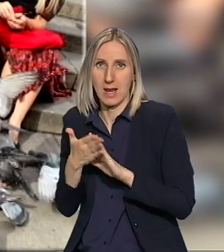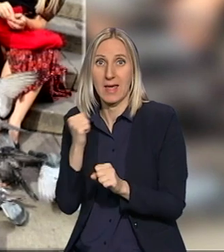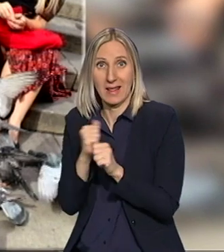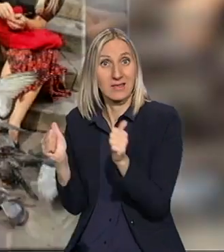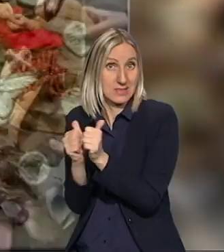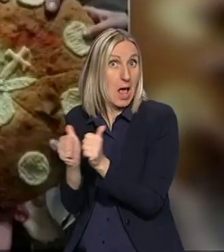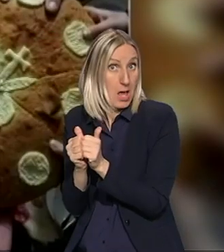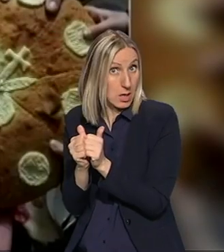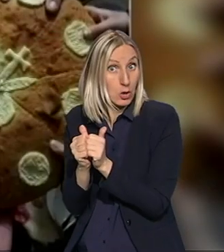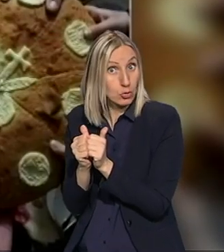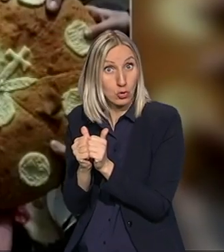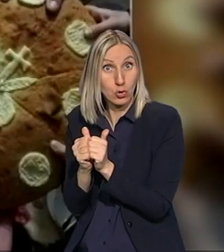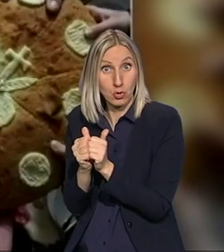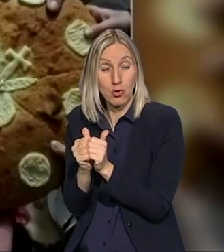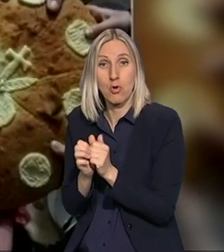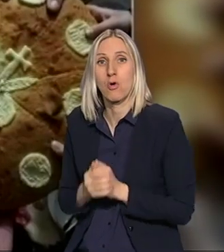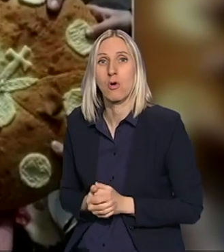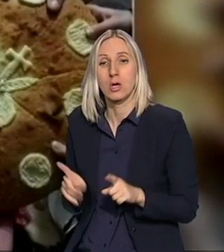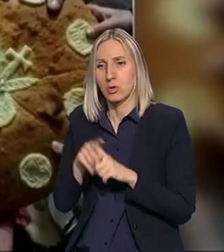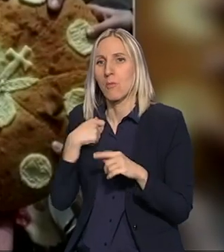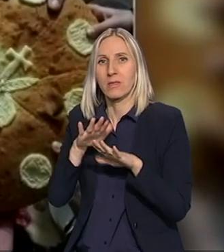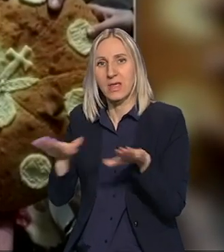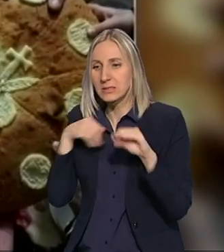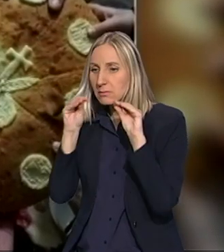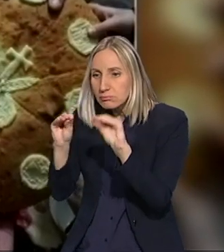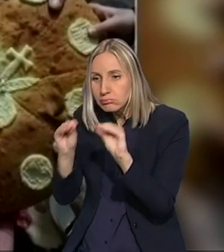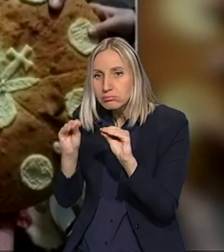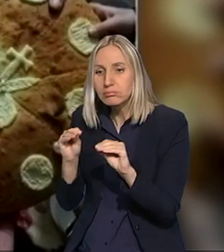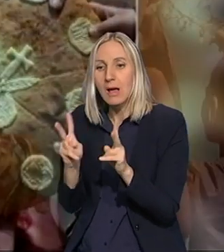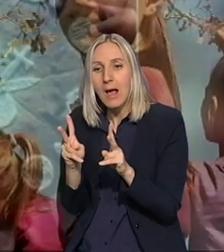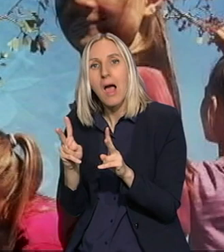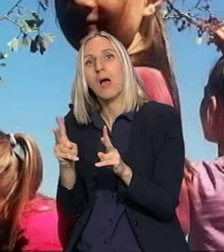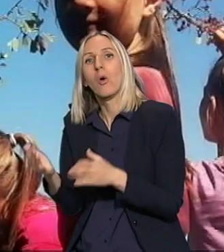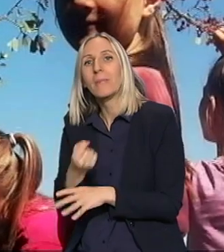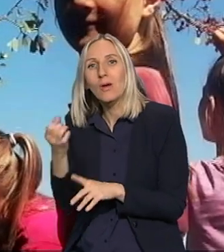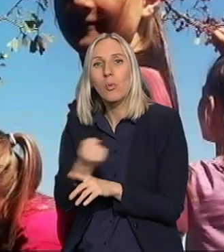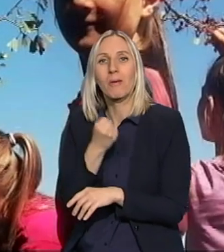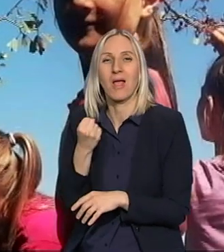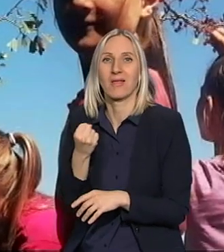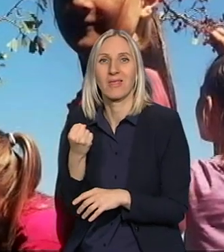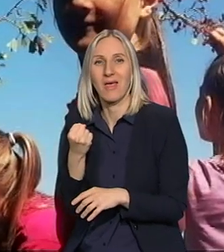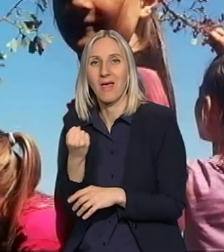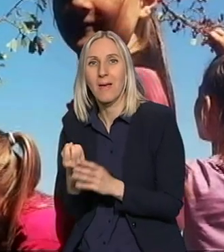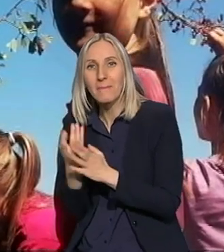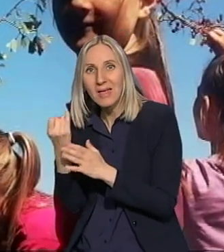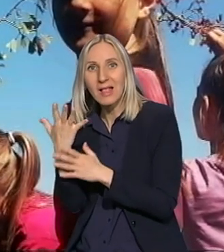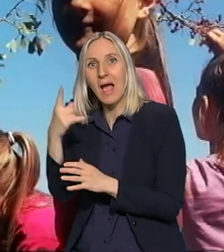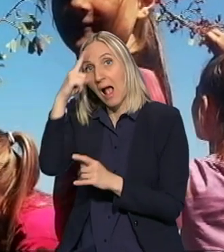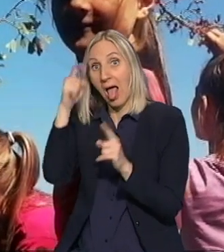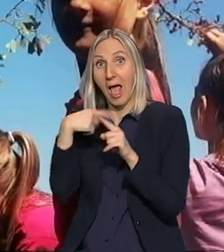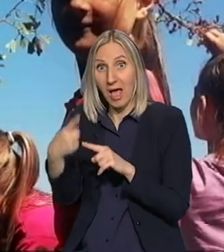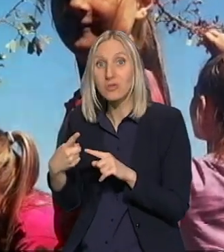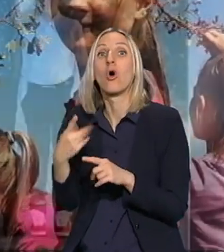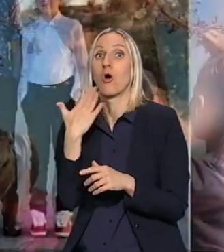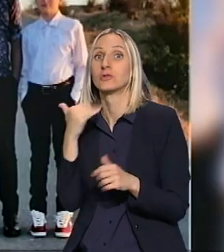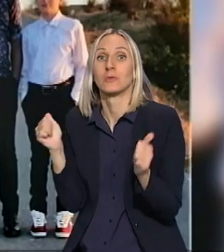moje klince isto, znači edukujem po pitanju flori prikupljenog tog lekovitog bilja, pa ćemo tako da im i preko leta organizujemo neko druženje da, to?